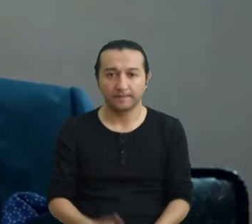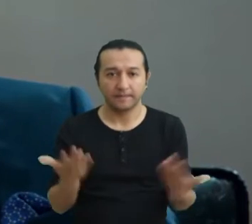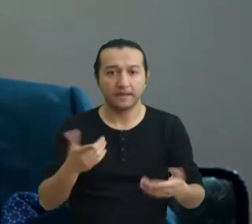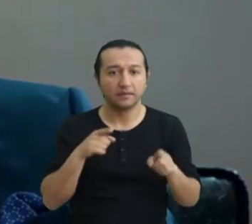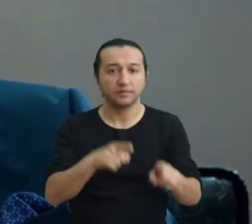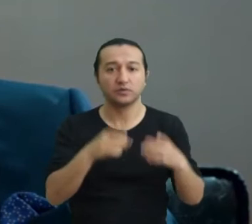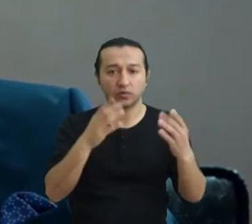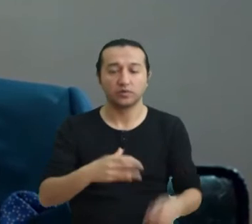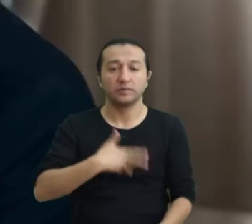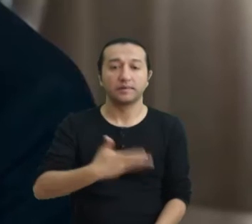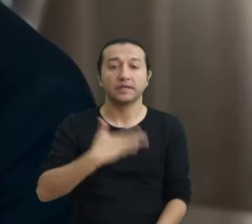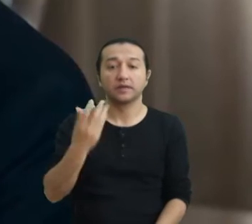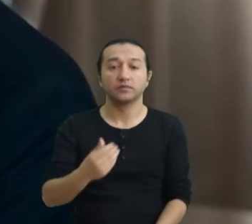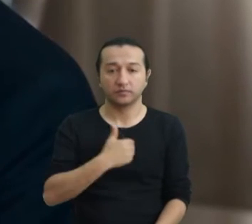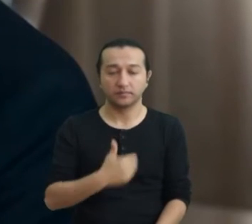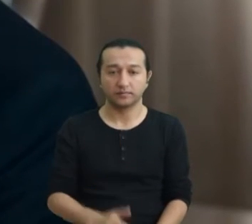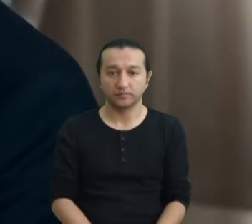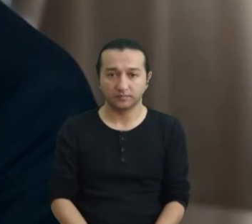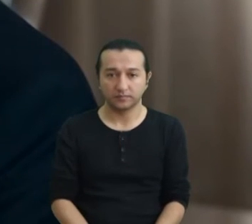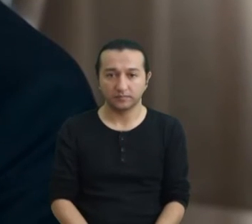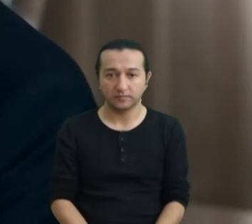Neyin peşinde olduğunu merak ediyorum.